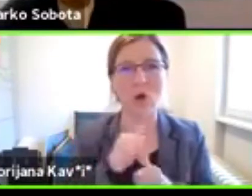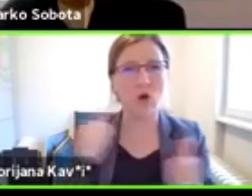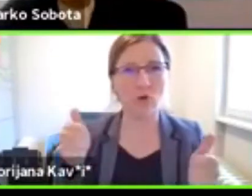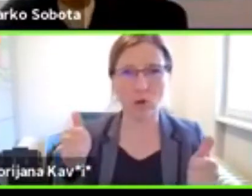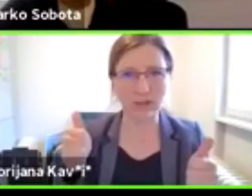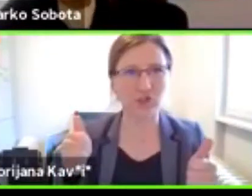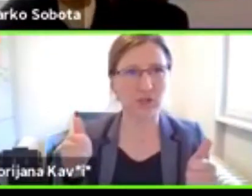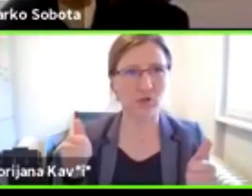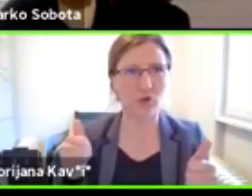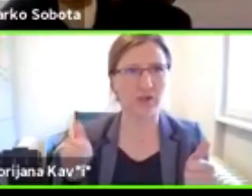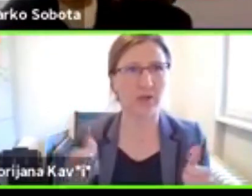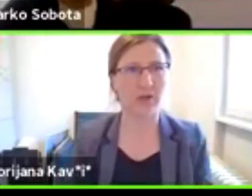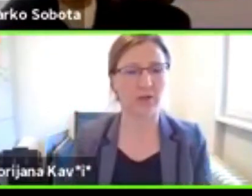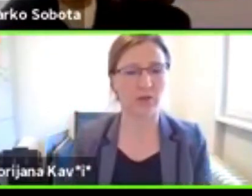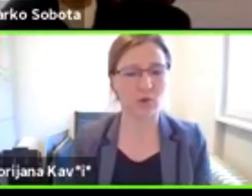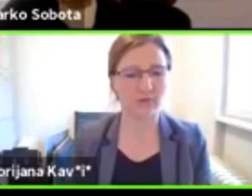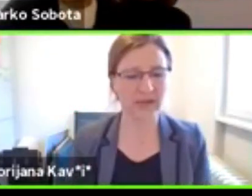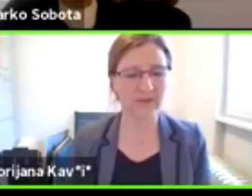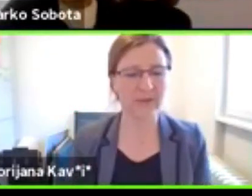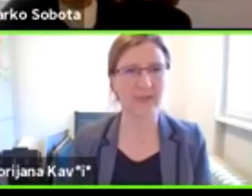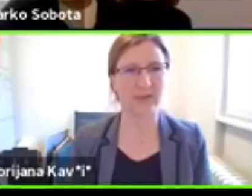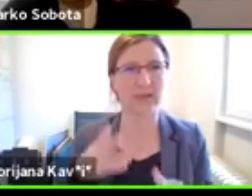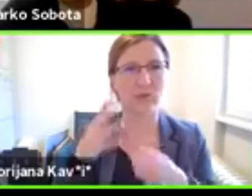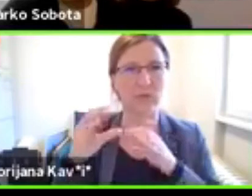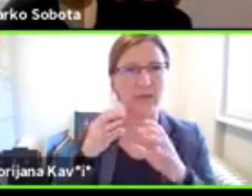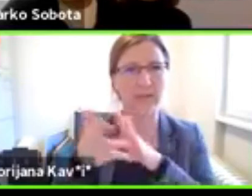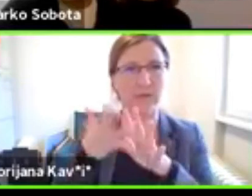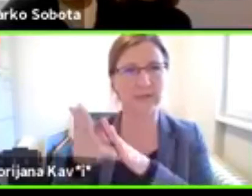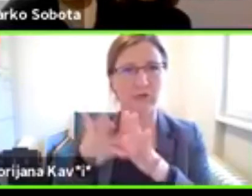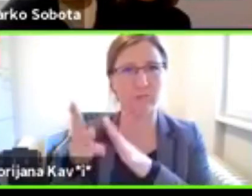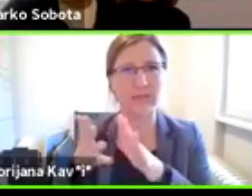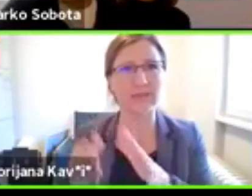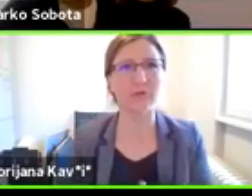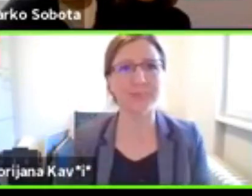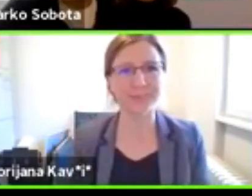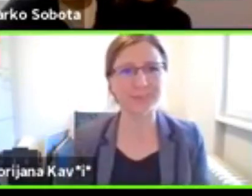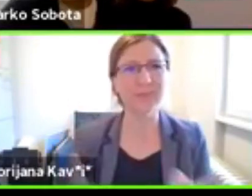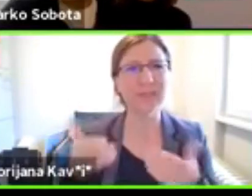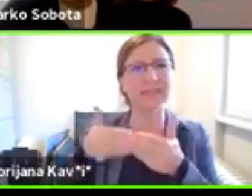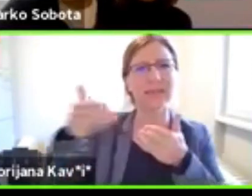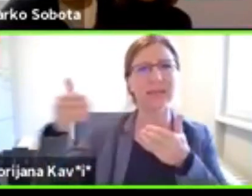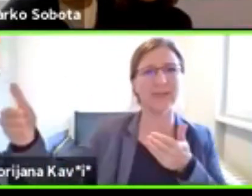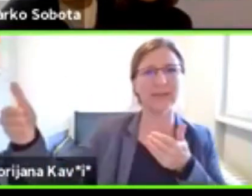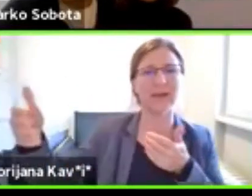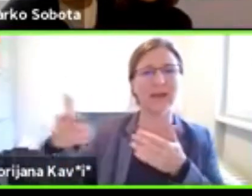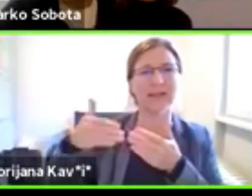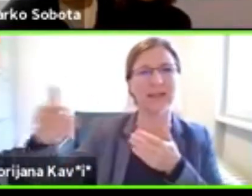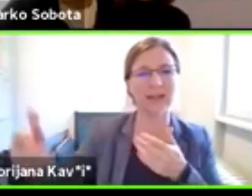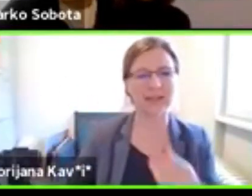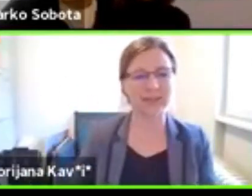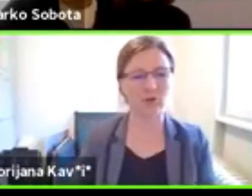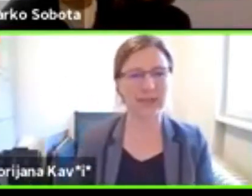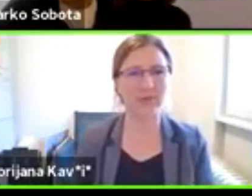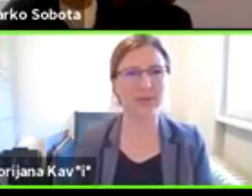tehnologija, odlično je došla u ovo vrijeme vezano za komunikaciju na znakovnom jeziku. I sama recimo